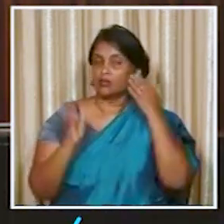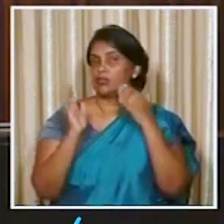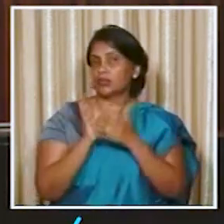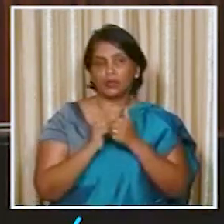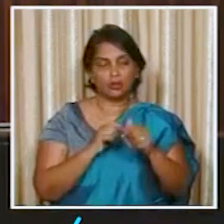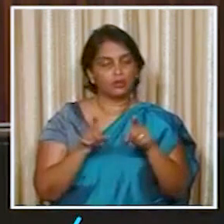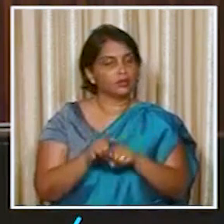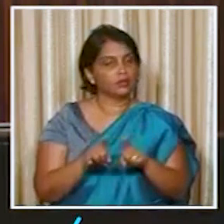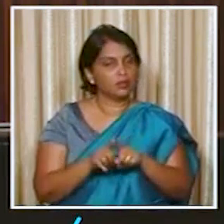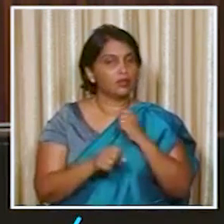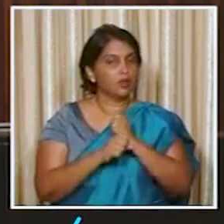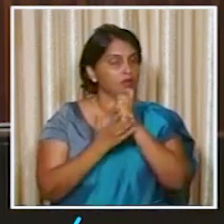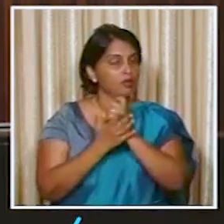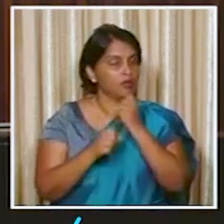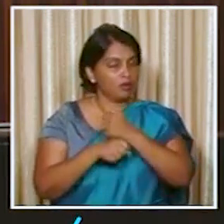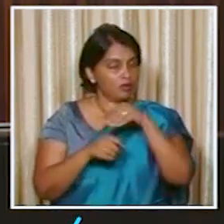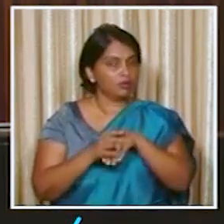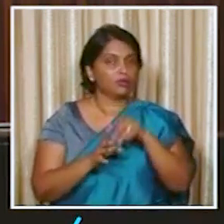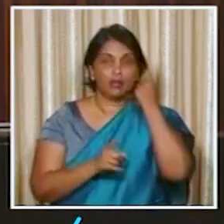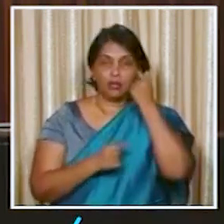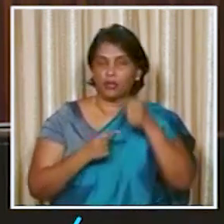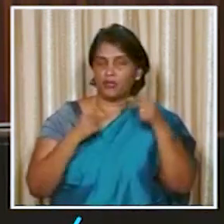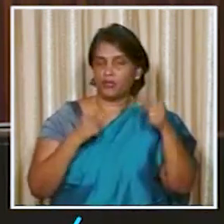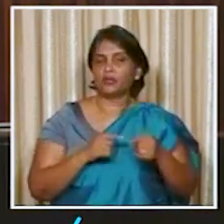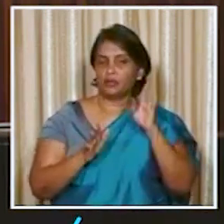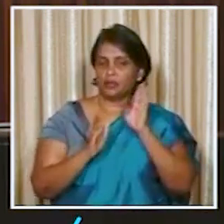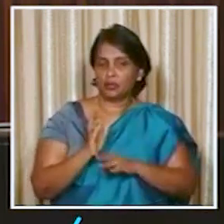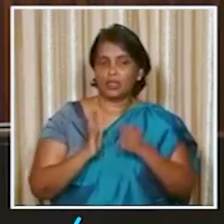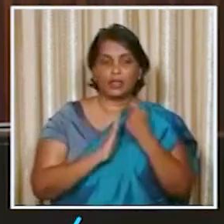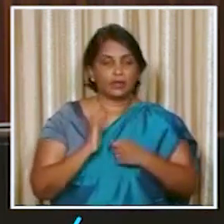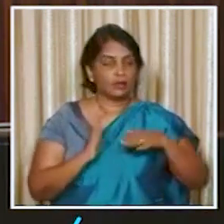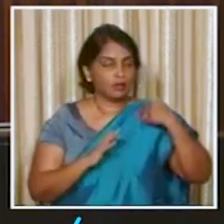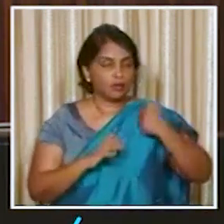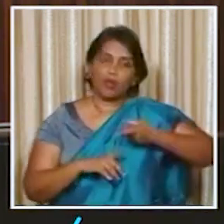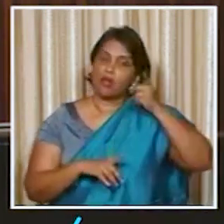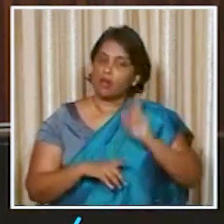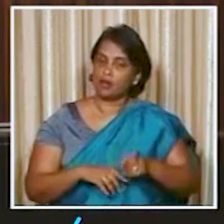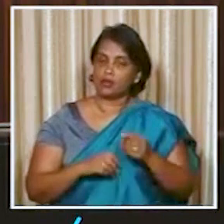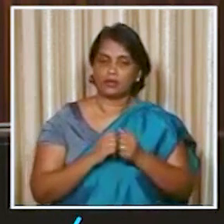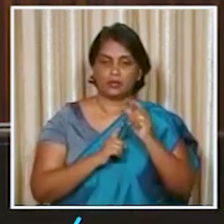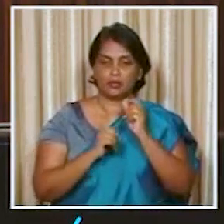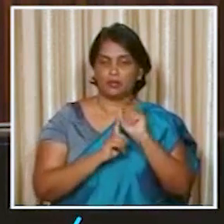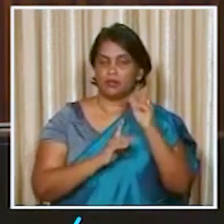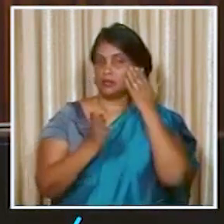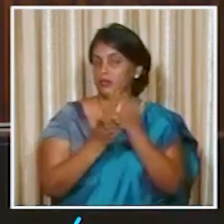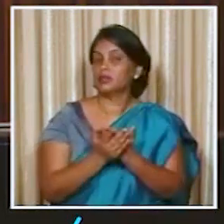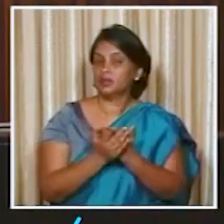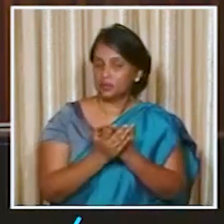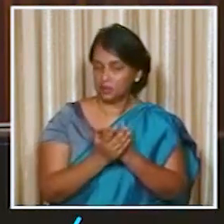කළ ආකාරයත් ආණ්ඩුපක්ෂය එම චෝදනා ප්‍රතික්ෂේප කරමින් නීතිපතිවරයාගේ අනුමැතිය සභාවට යොමු